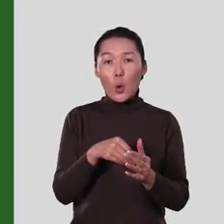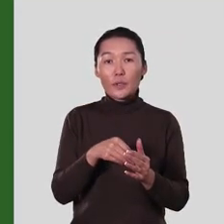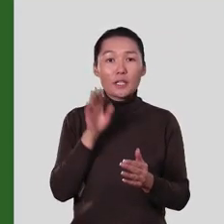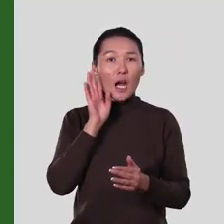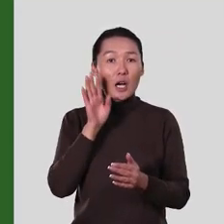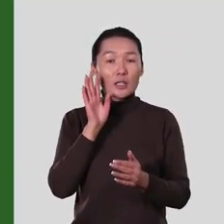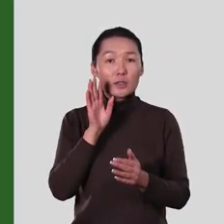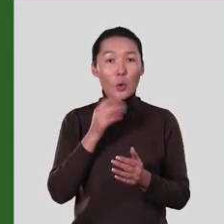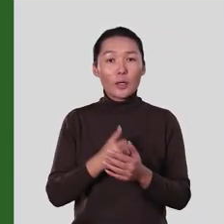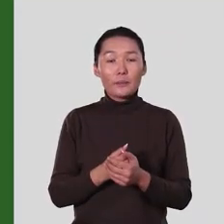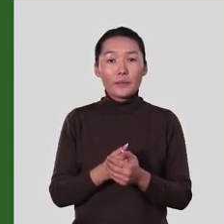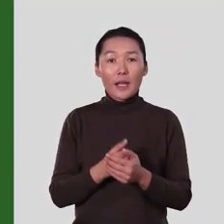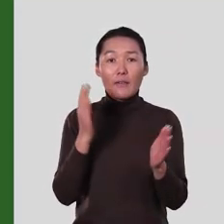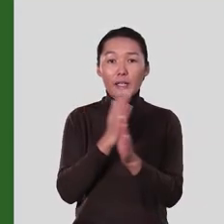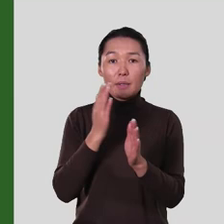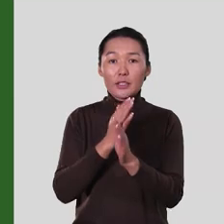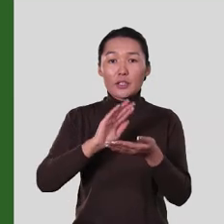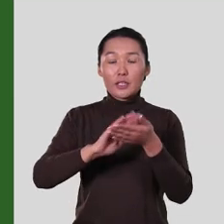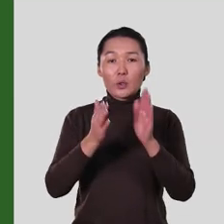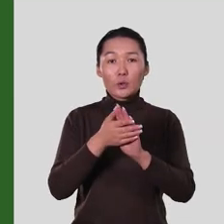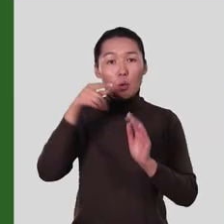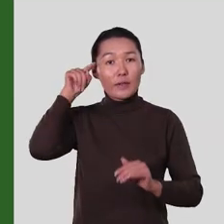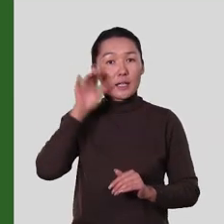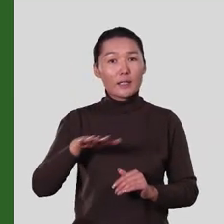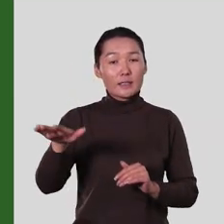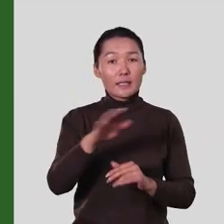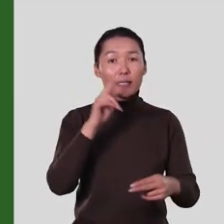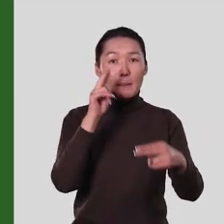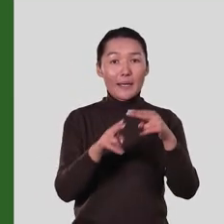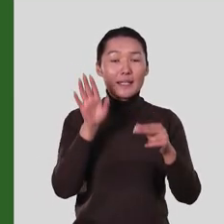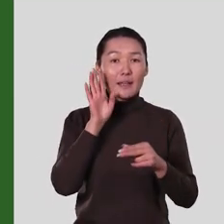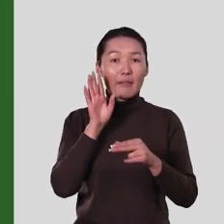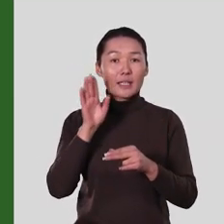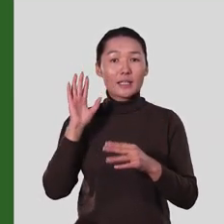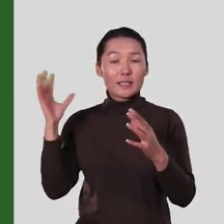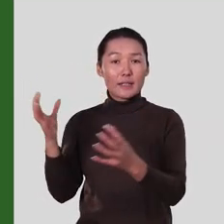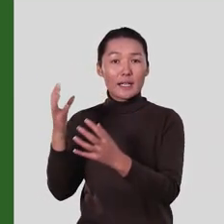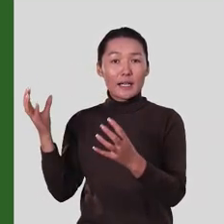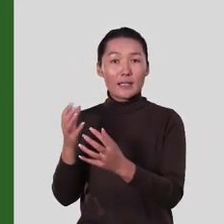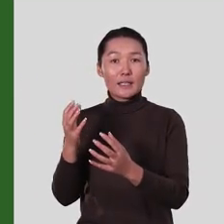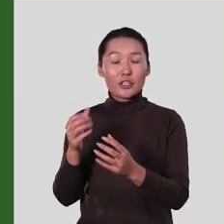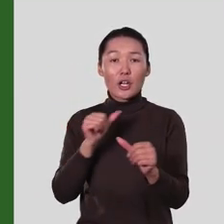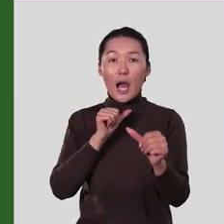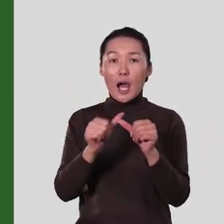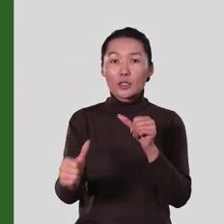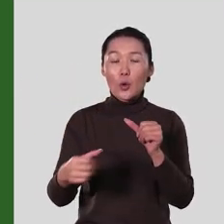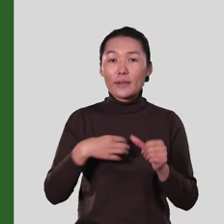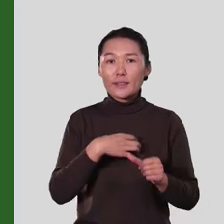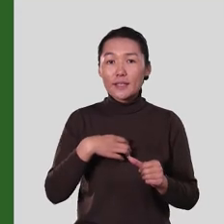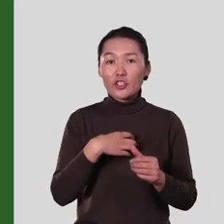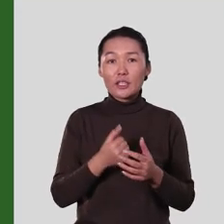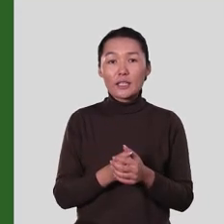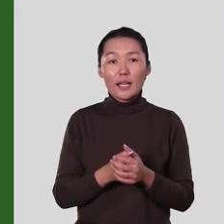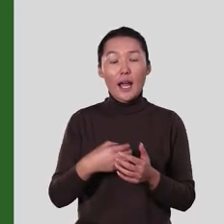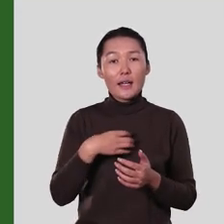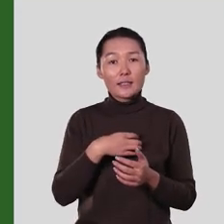В климатических условиях Кыргызстана потеря воды из водохранилищ особенно значительна.